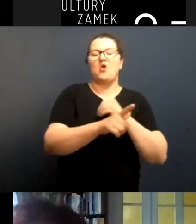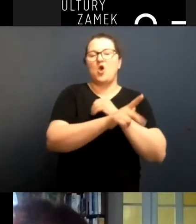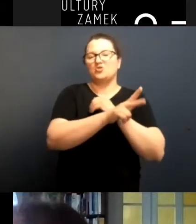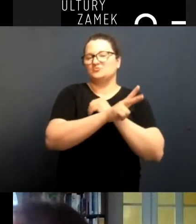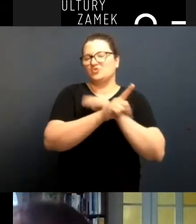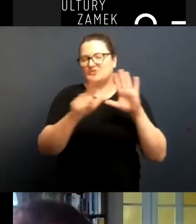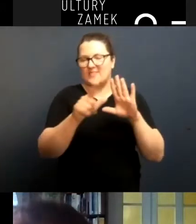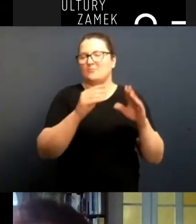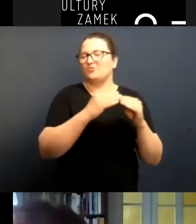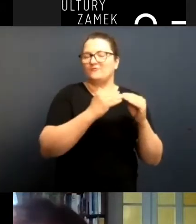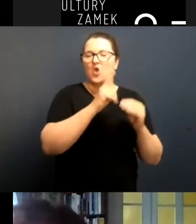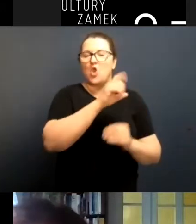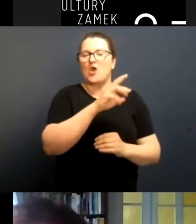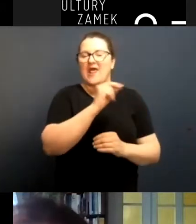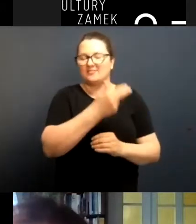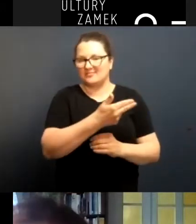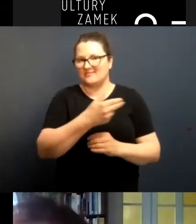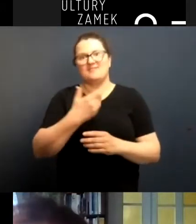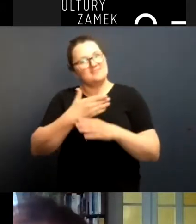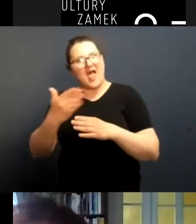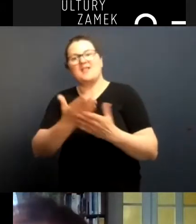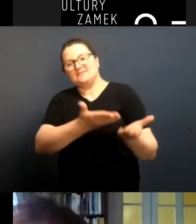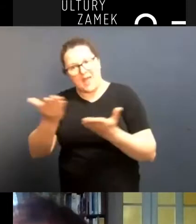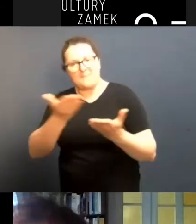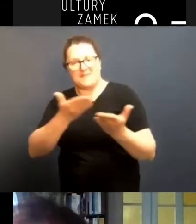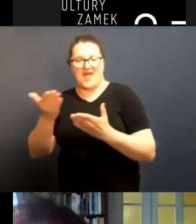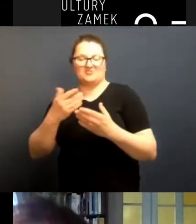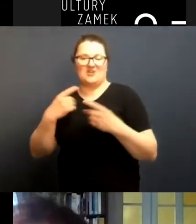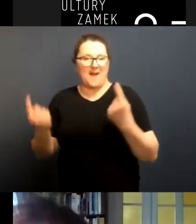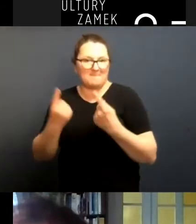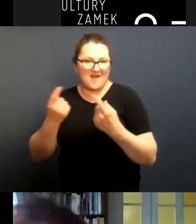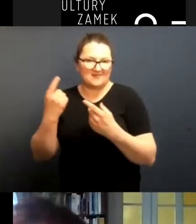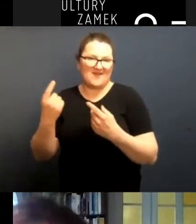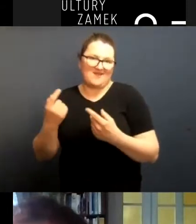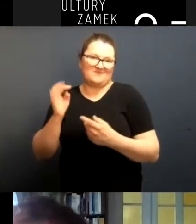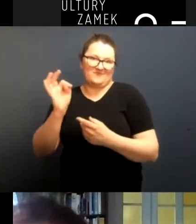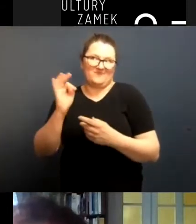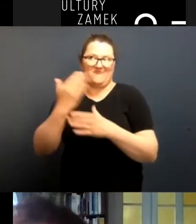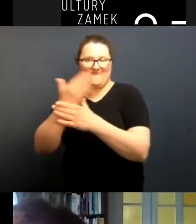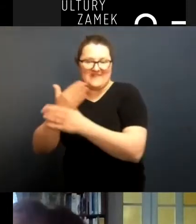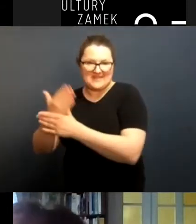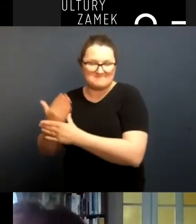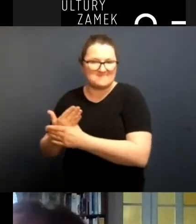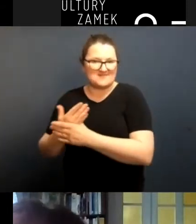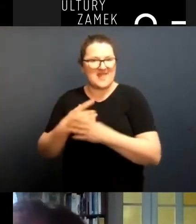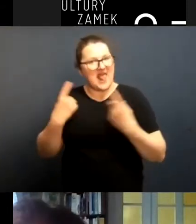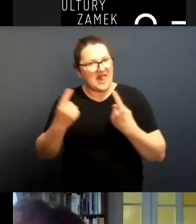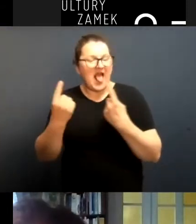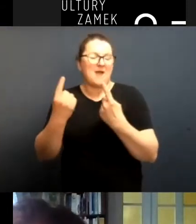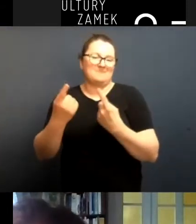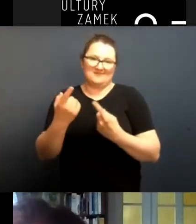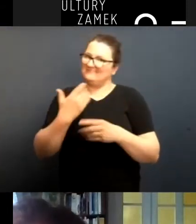87 lat, w dalszym ciągu proszona jest do kampanii reklamowych niektórych firm i zauważcie Państwo,